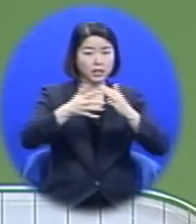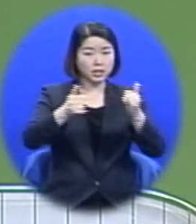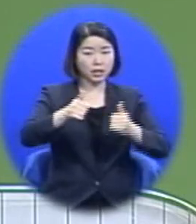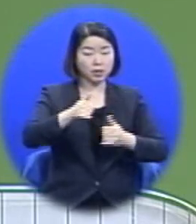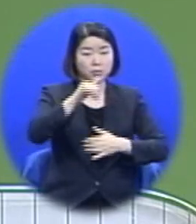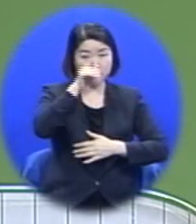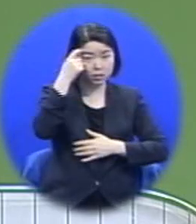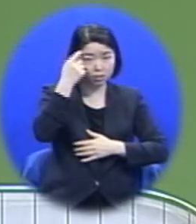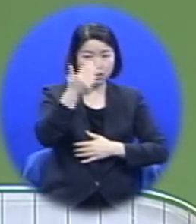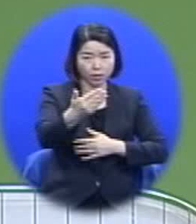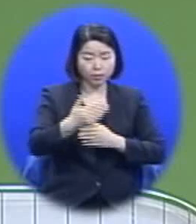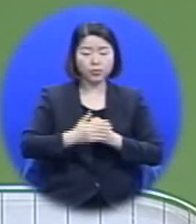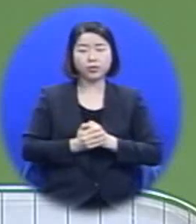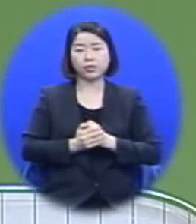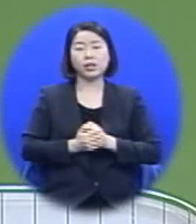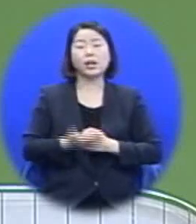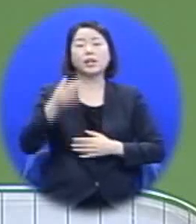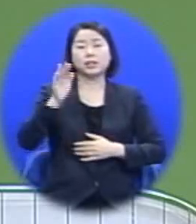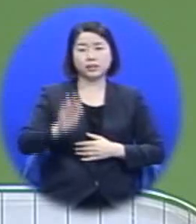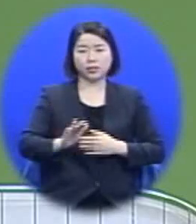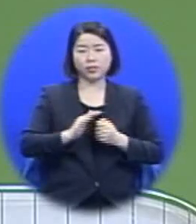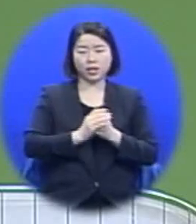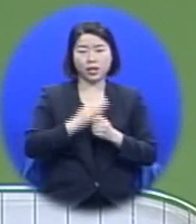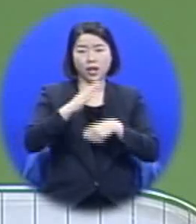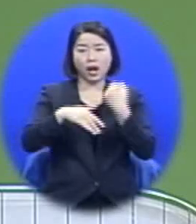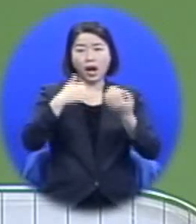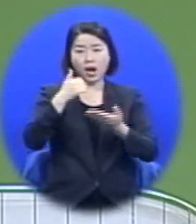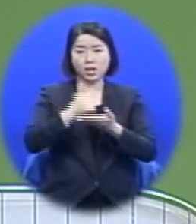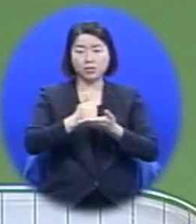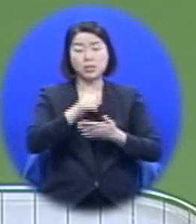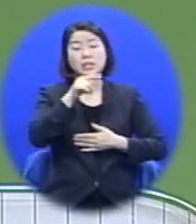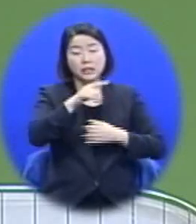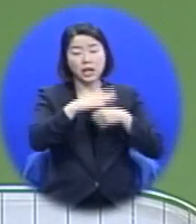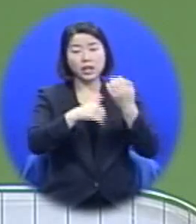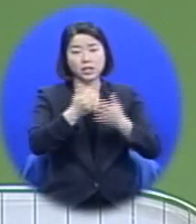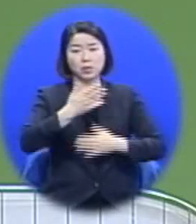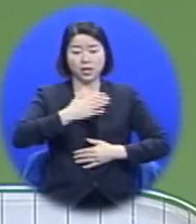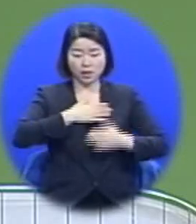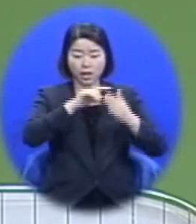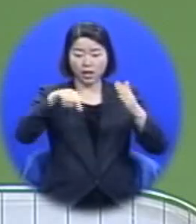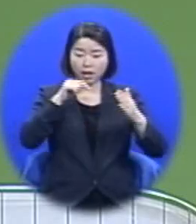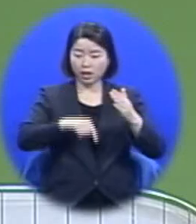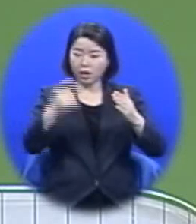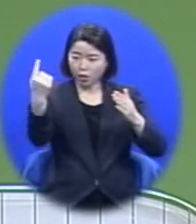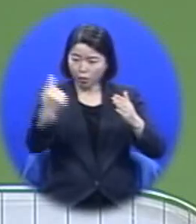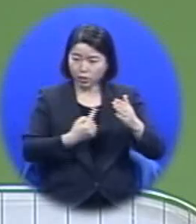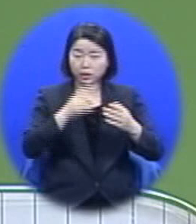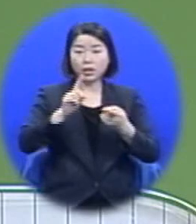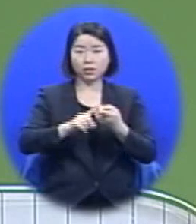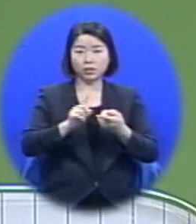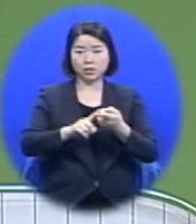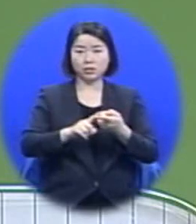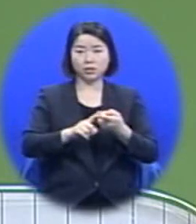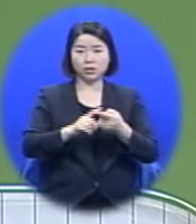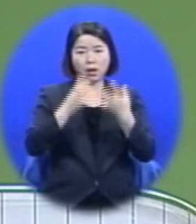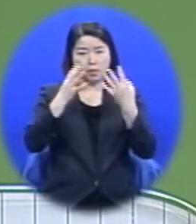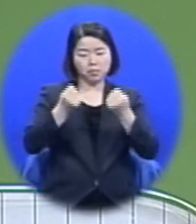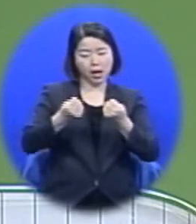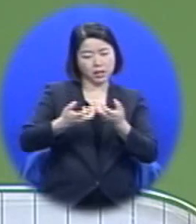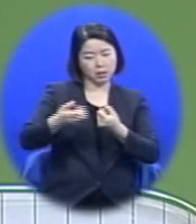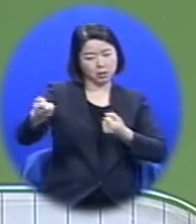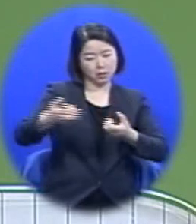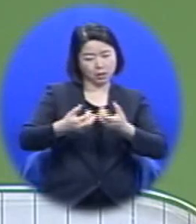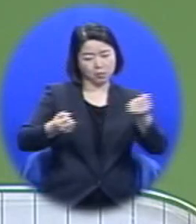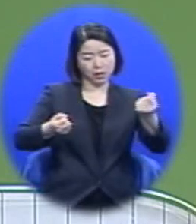있을까요 그런데 하나님이 그 하나님이 내 안에 오셨다는 것에 대해서는 아마 많이 갈라질